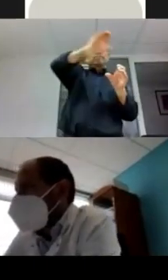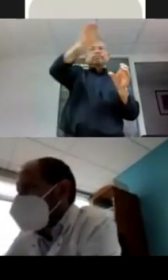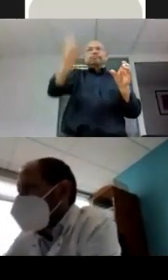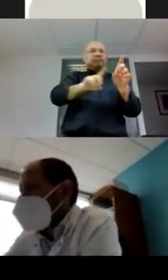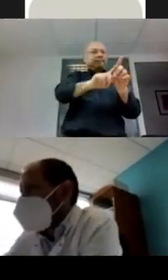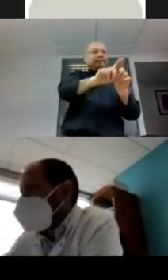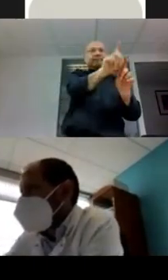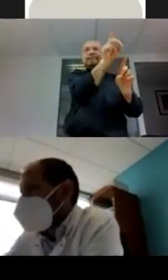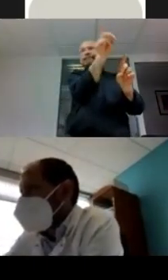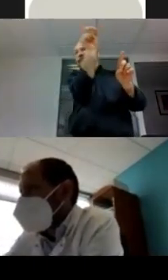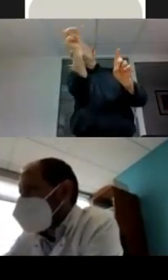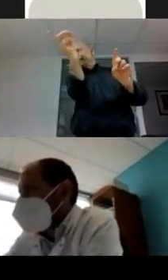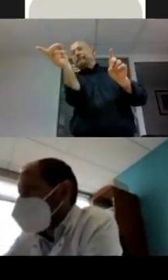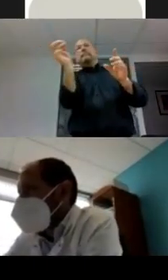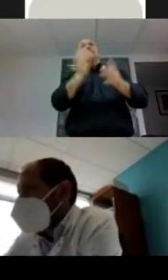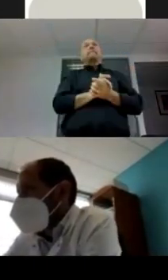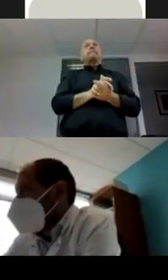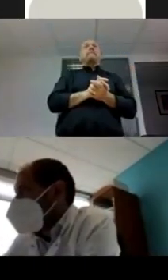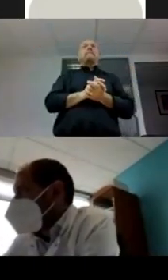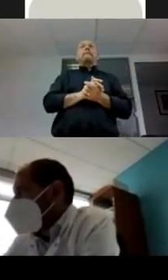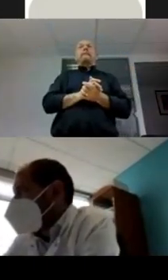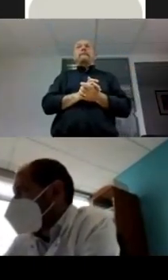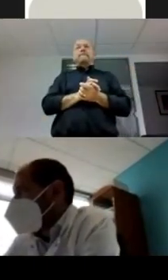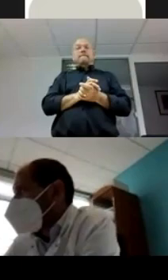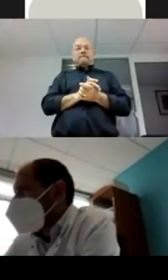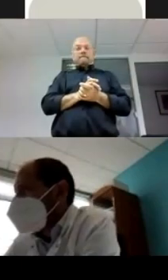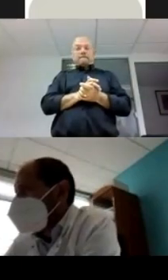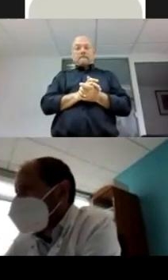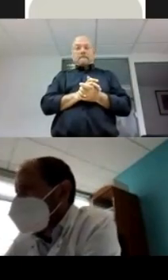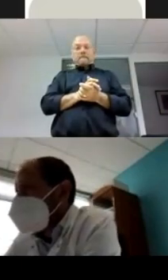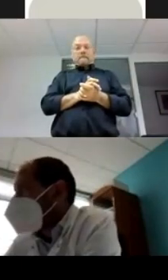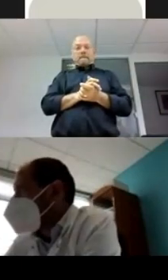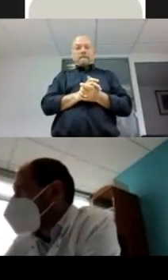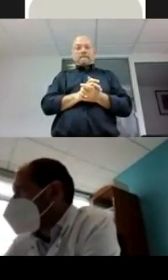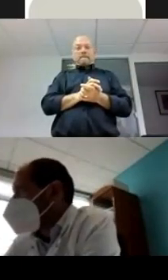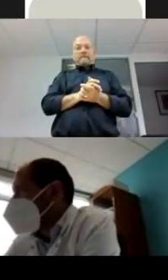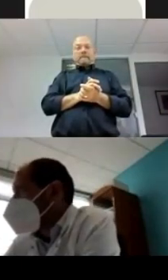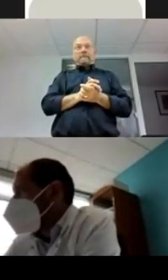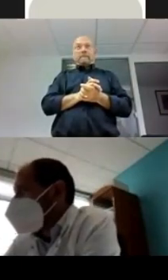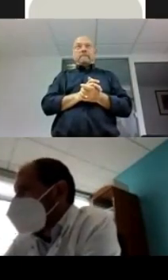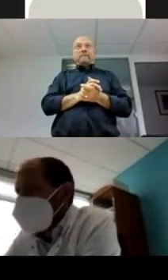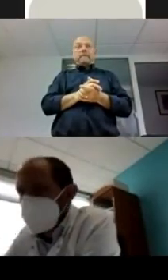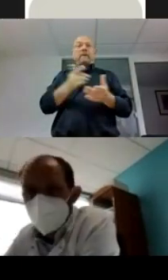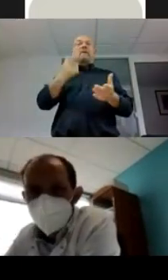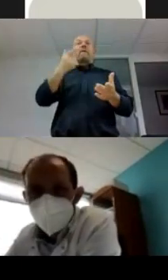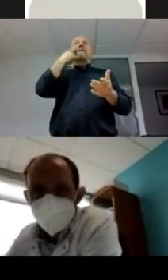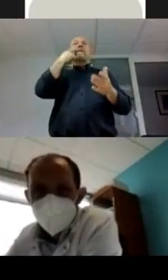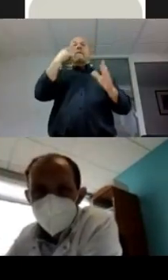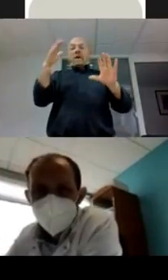quelle lésion a pu saigner et de pouvoir la traiter par la suite.